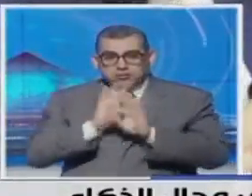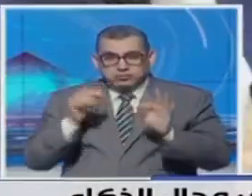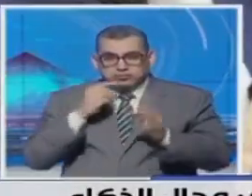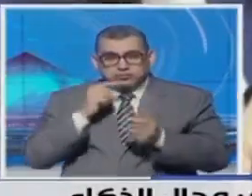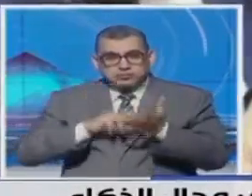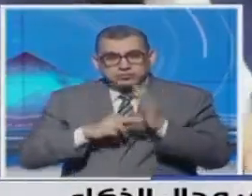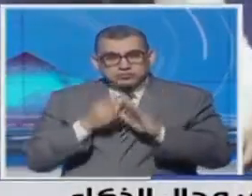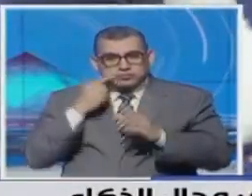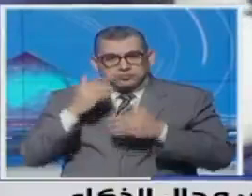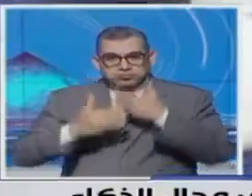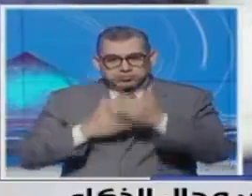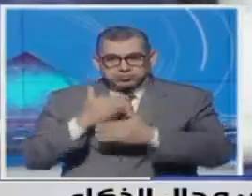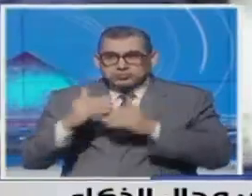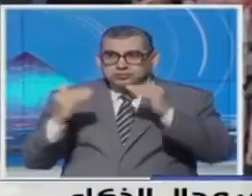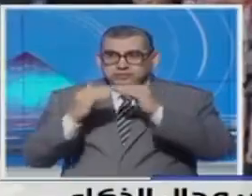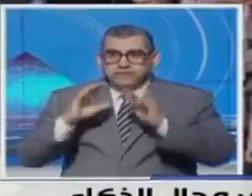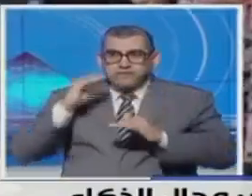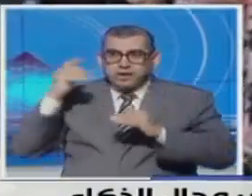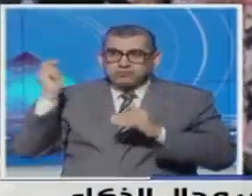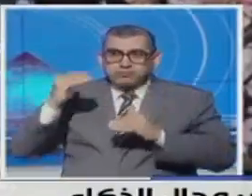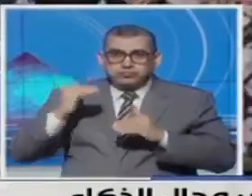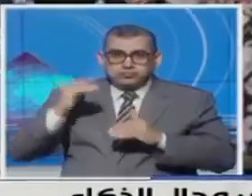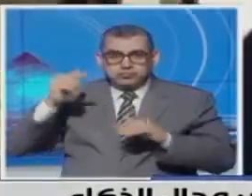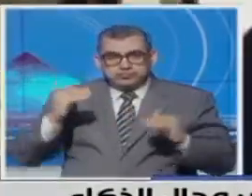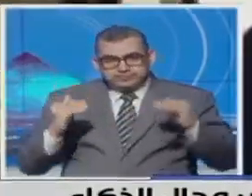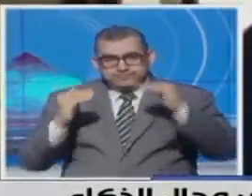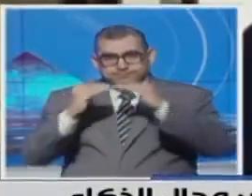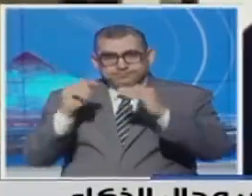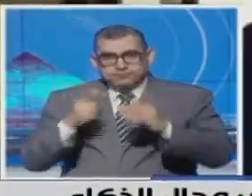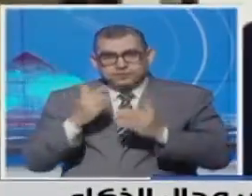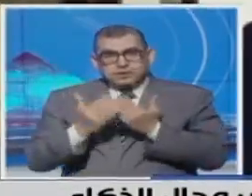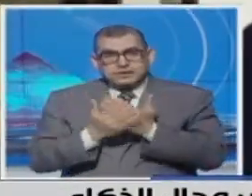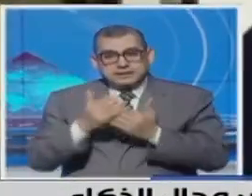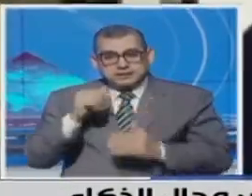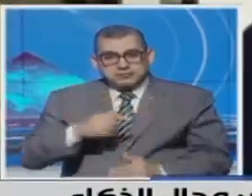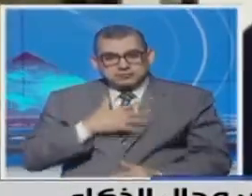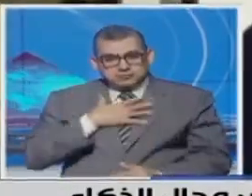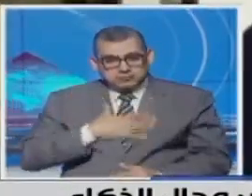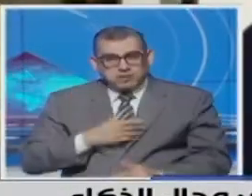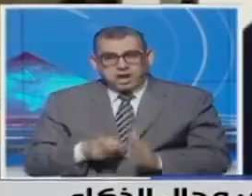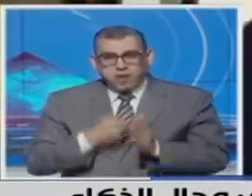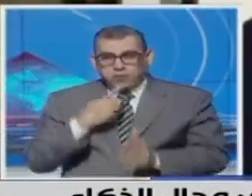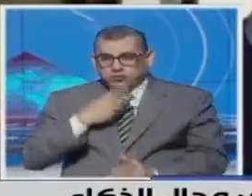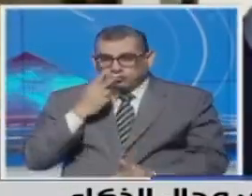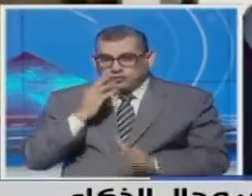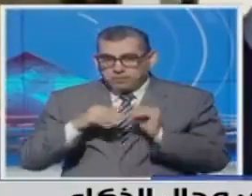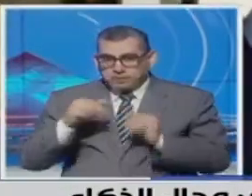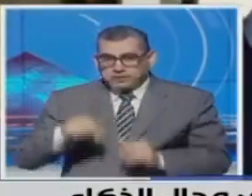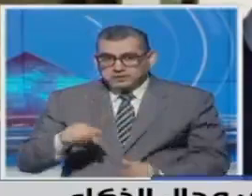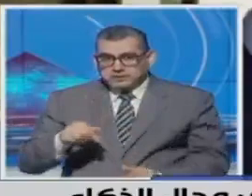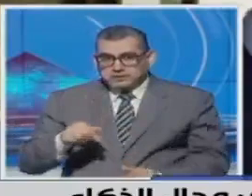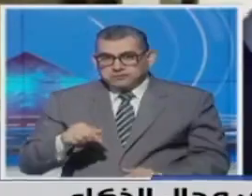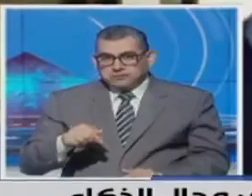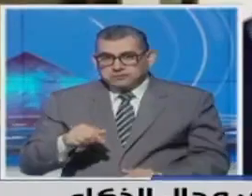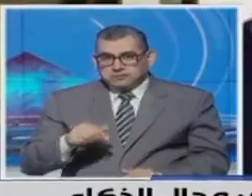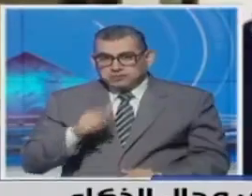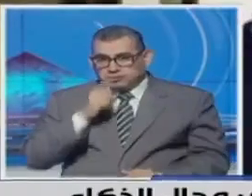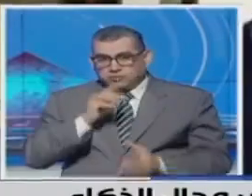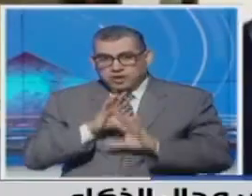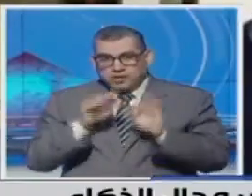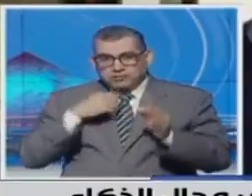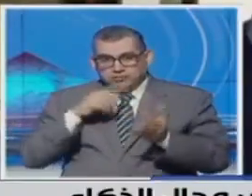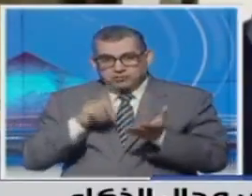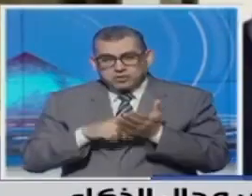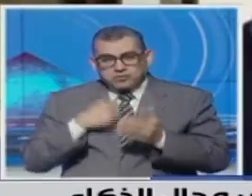مواكبة التطورات التكنولوجية السريعة والمتلاحقة. حاجة جديدة ومبهرة أول مرة نشوفها طبعا في مصر، طبعا في تطور دائم